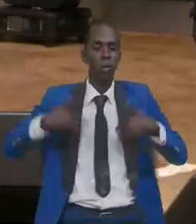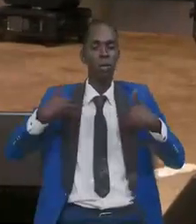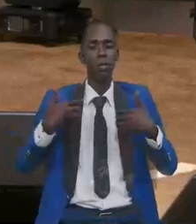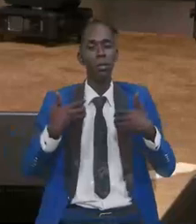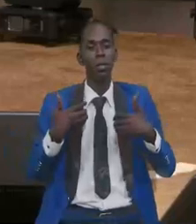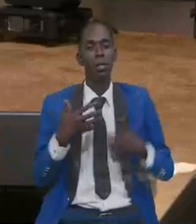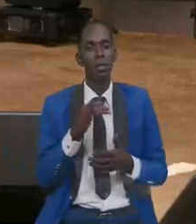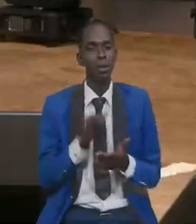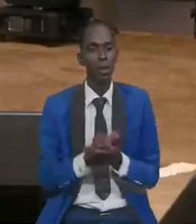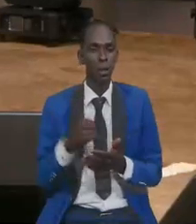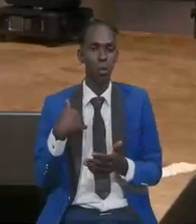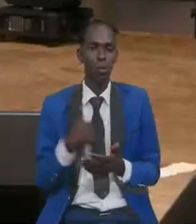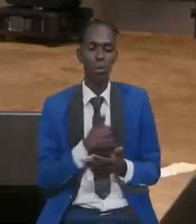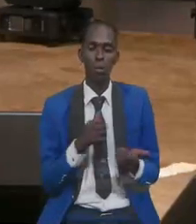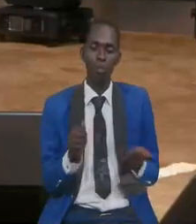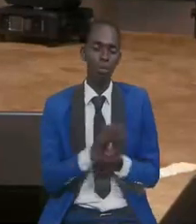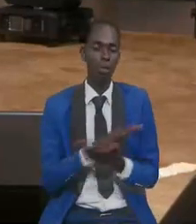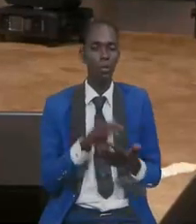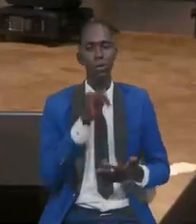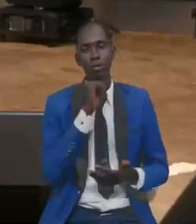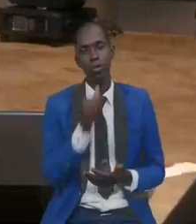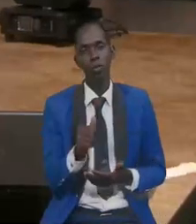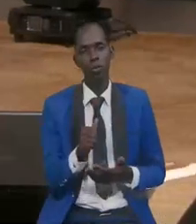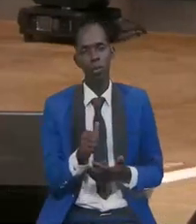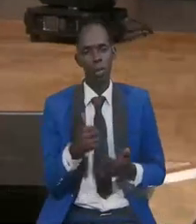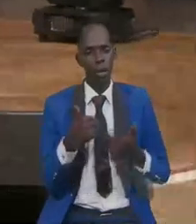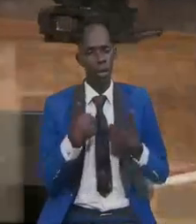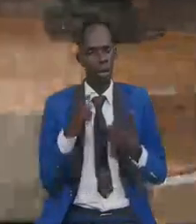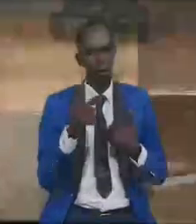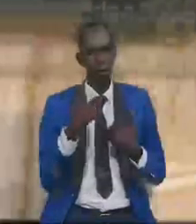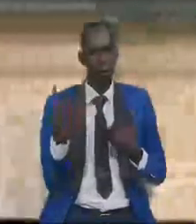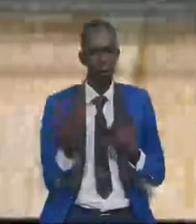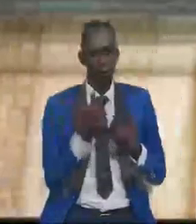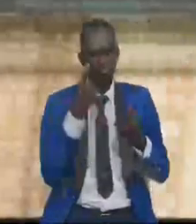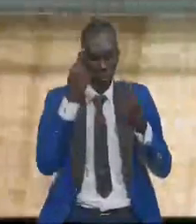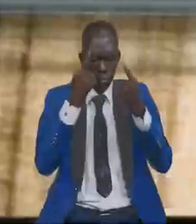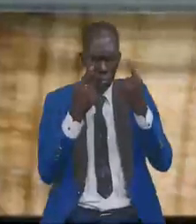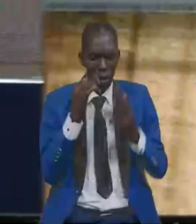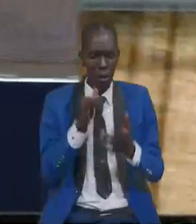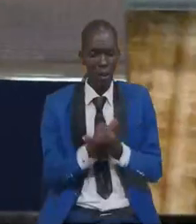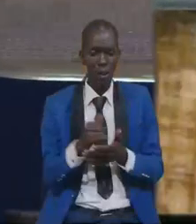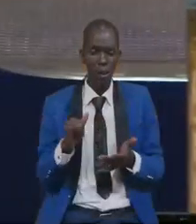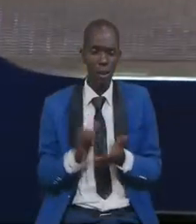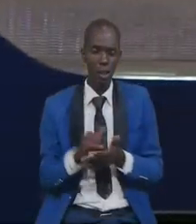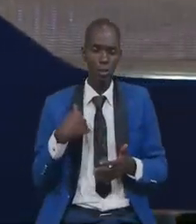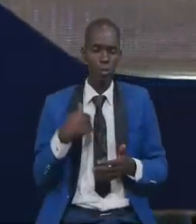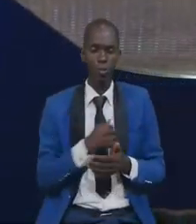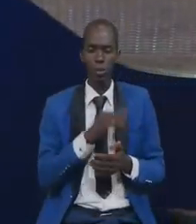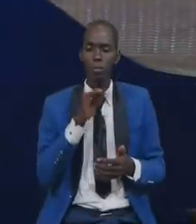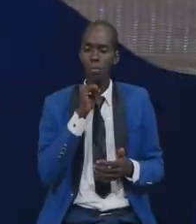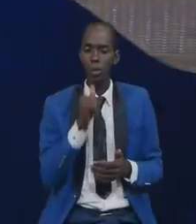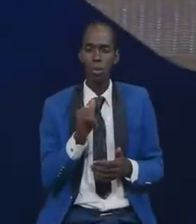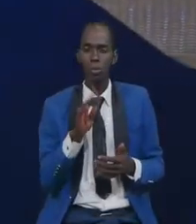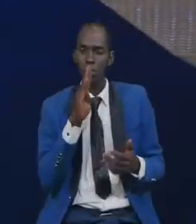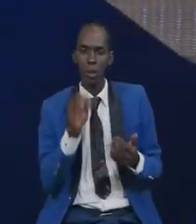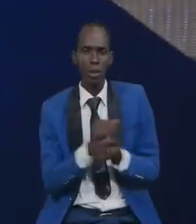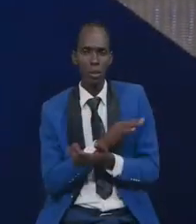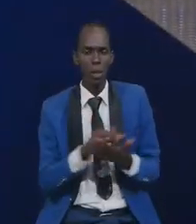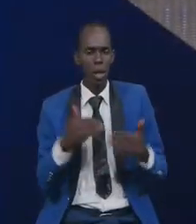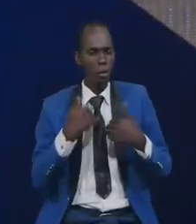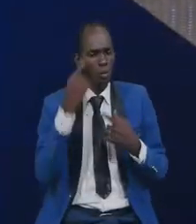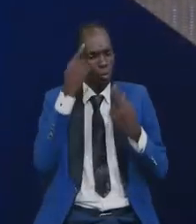son ardente colère, en sorte que nous ne périssions point? Avez-vous jamais considéré ceci? Avez-vous jamais pensé à ceci, afin que nous ne périssions